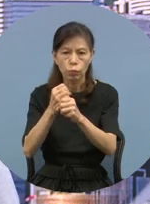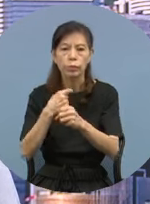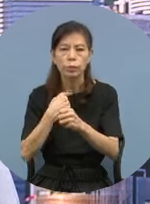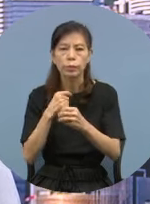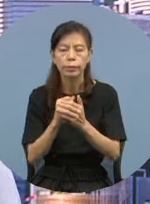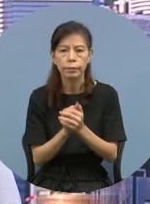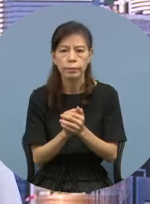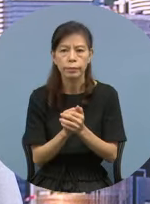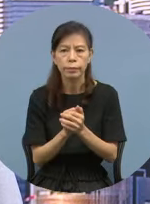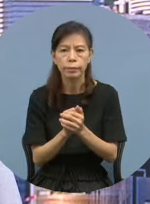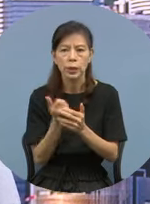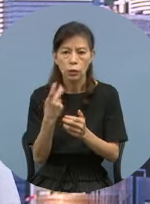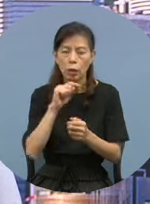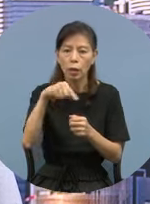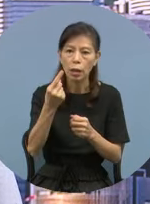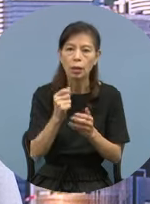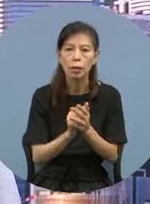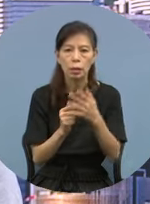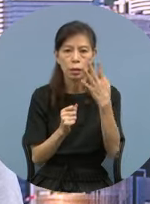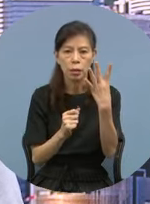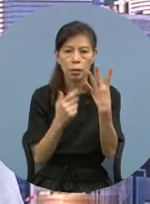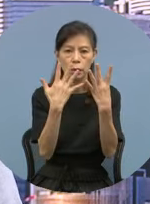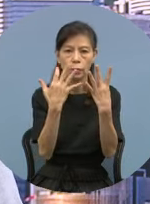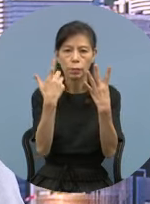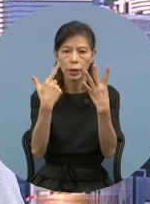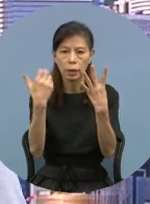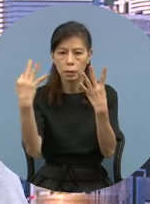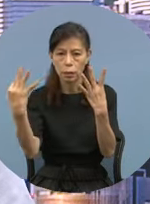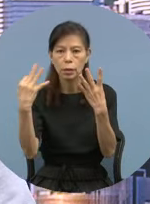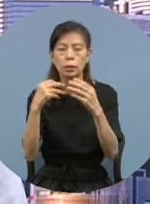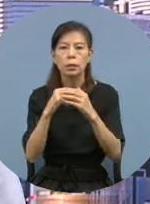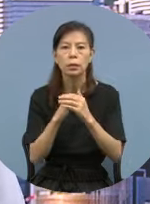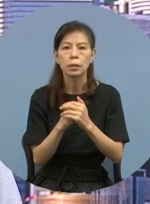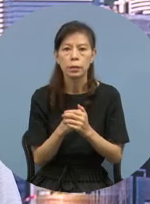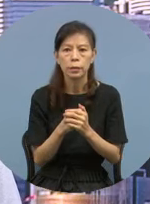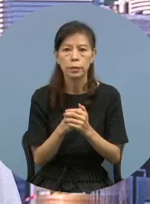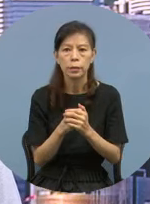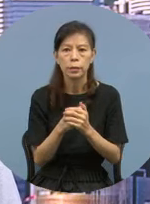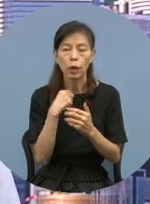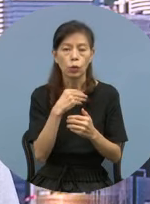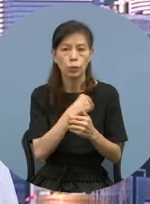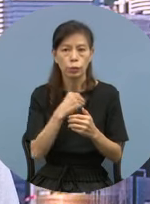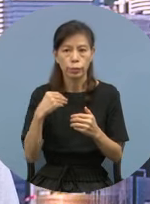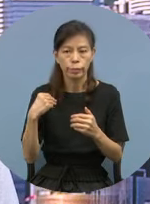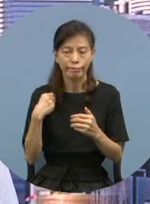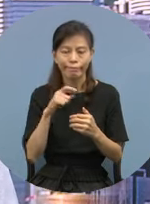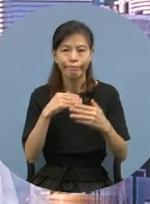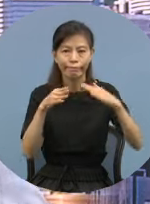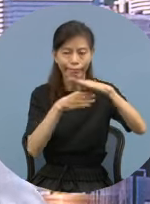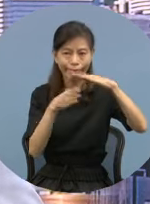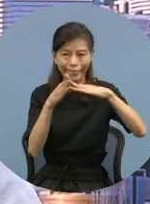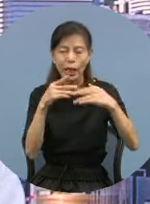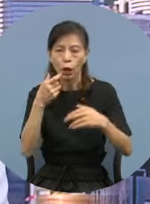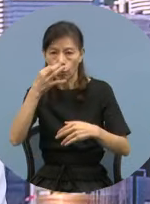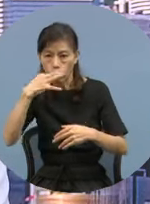檢疫的。昨日有一宗個案呢是4583呢，就是在一間診所呢就配藥員的